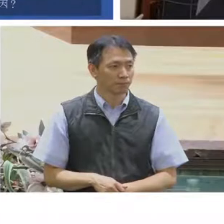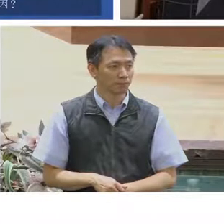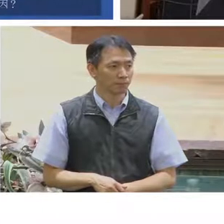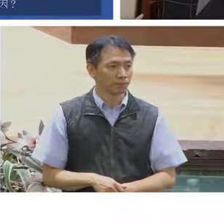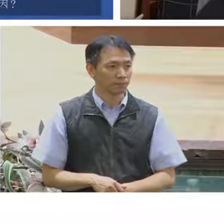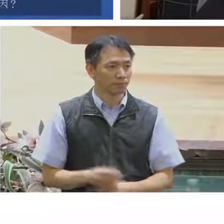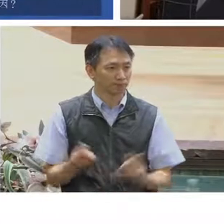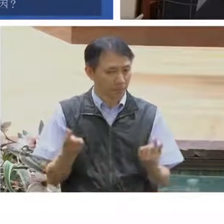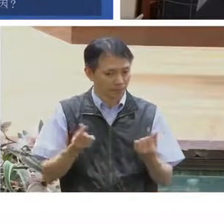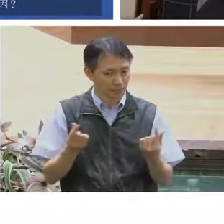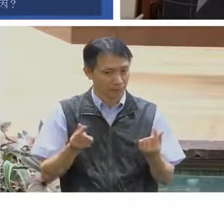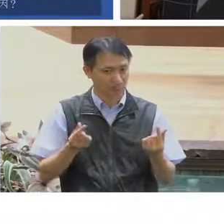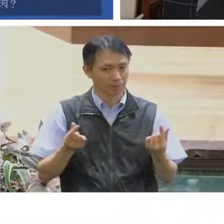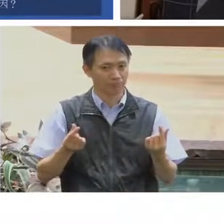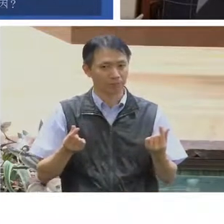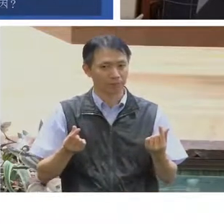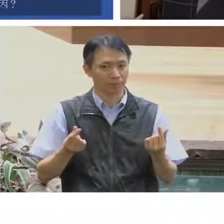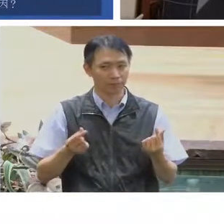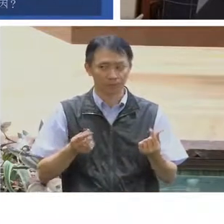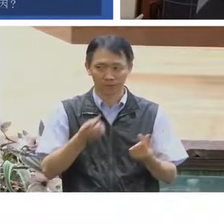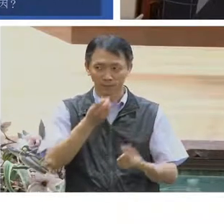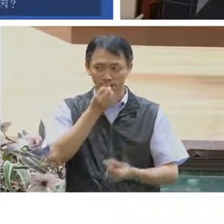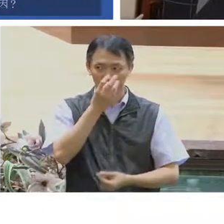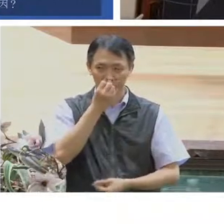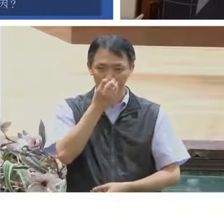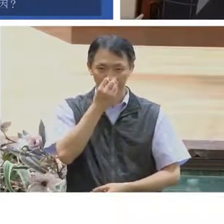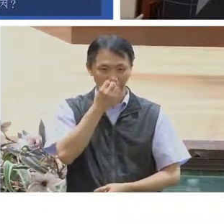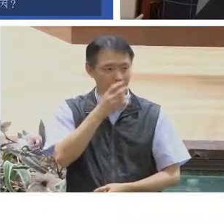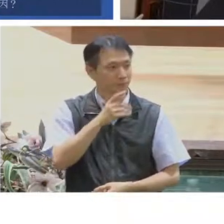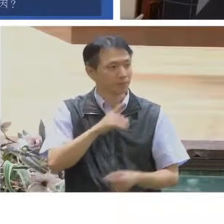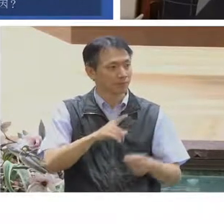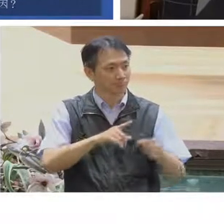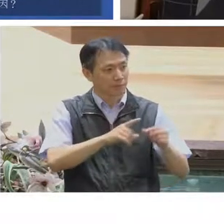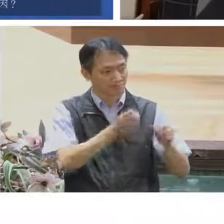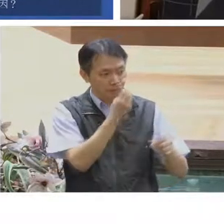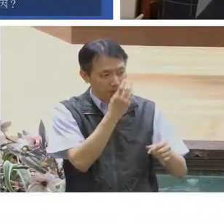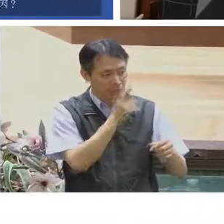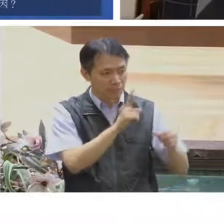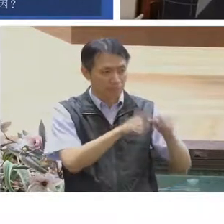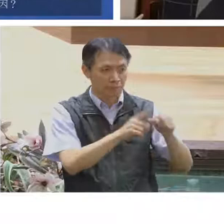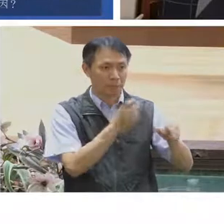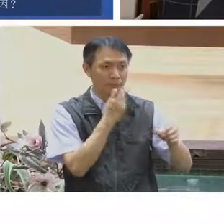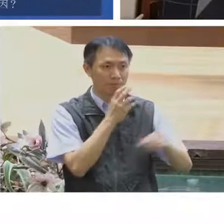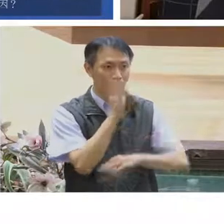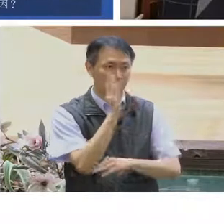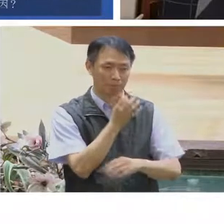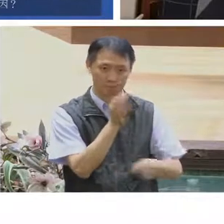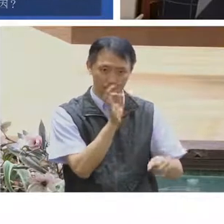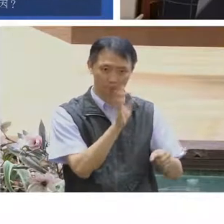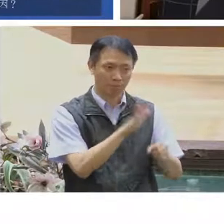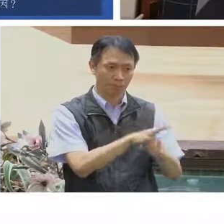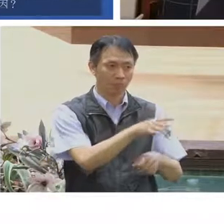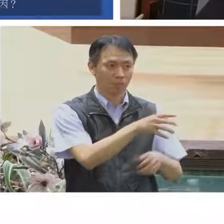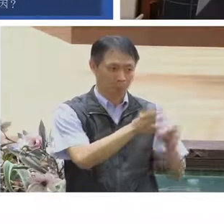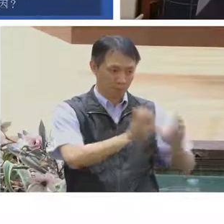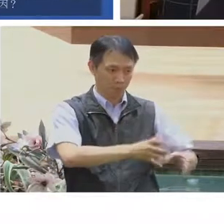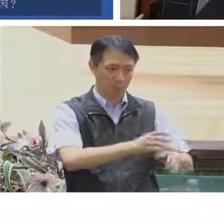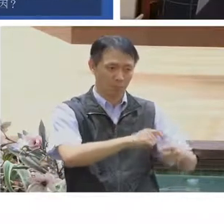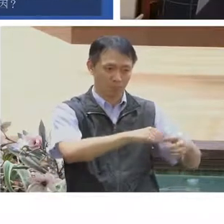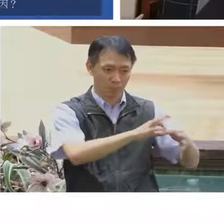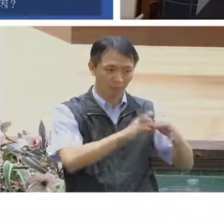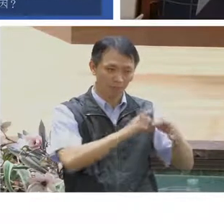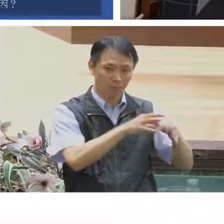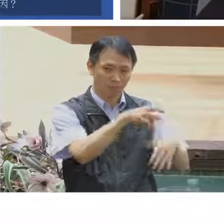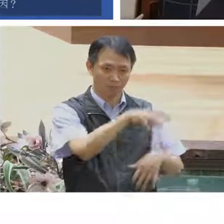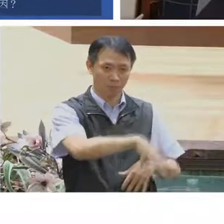看，比如说在香港的这个中国中央政府驻这个香港的联络办事处，以前是